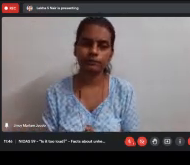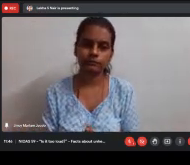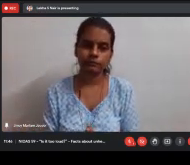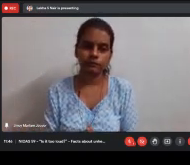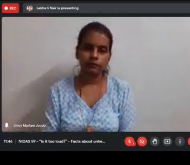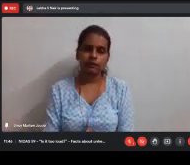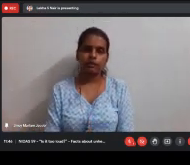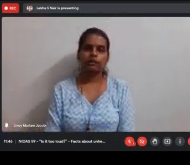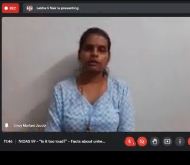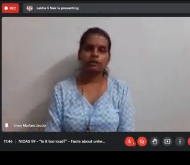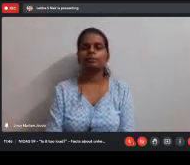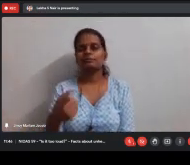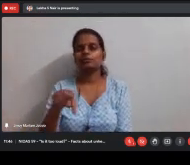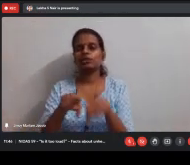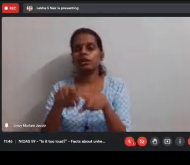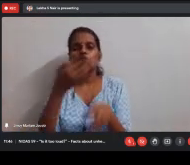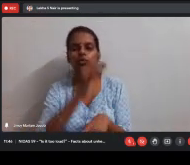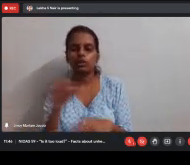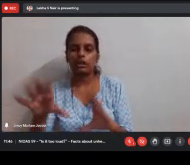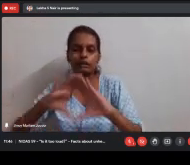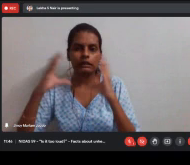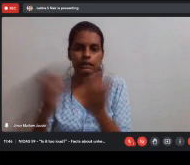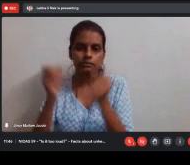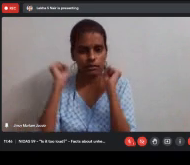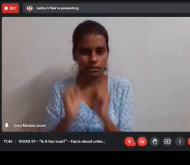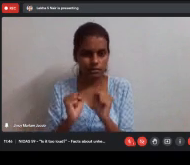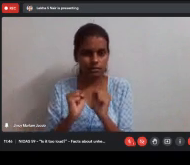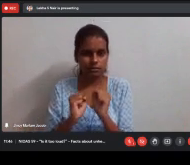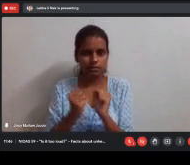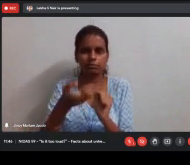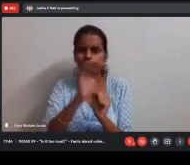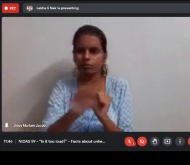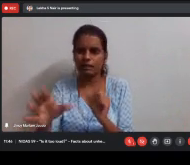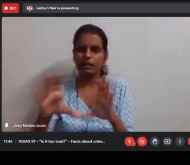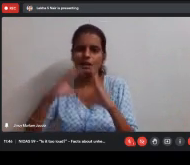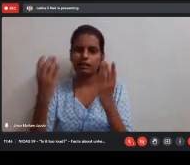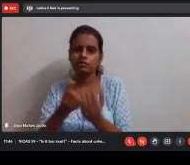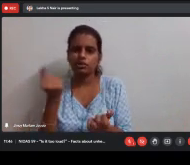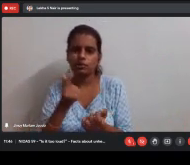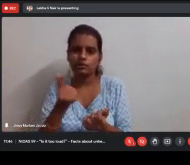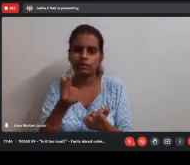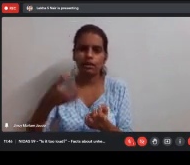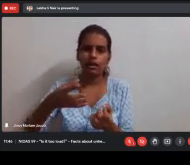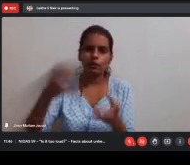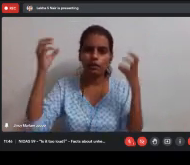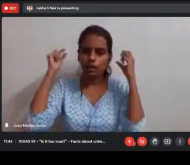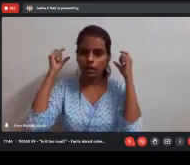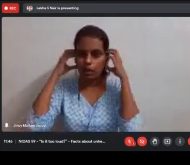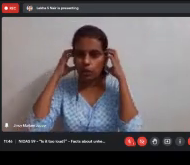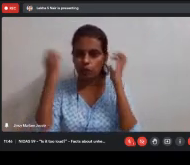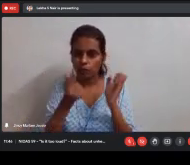ഒരു സാഹചര്യത്തിൽ നമുക്ക് ചെവിയെ ഡാമേജ് ചെയ്യുന്നതിലും ഭേദം നമുക്ക് വേറെ എന്തെങ്കിലും ആക്ടിവിറ്റിയിലോട്ട് പോവുക.